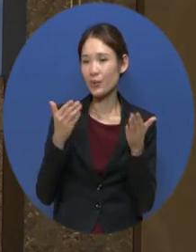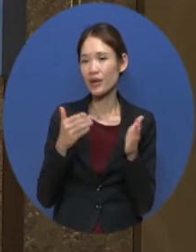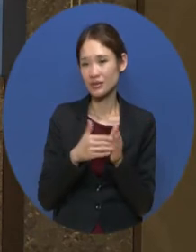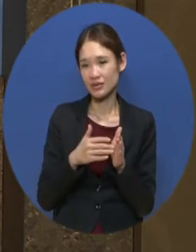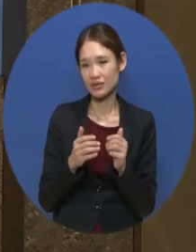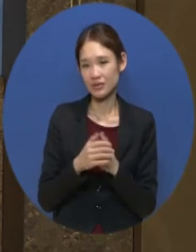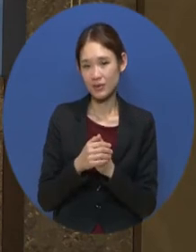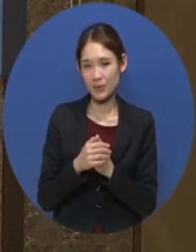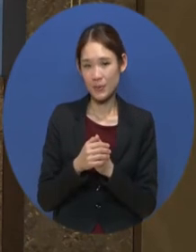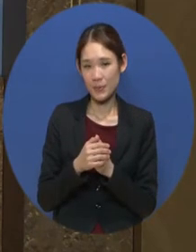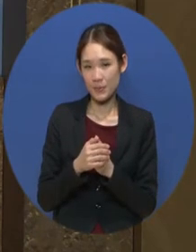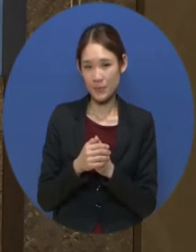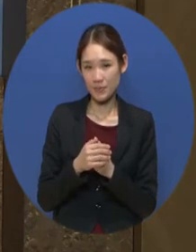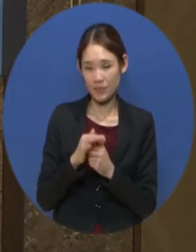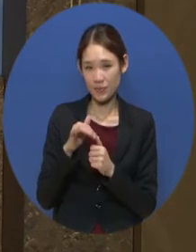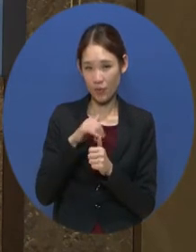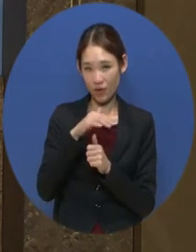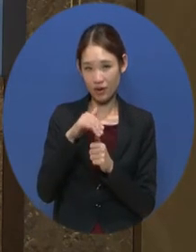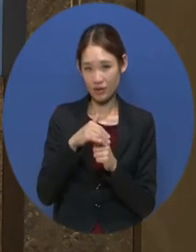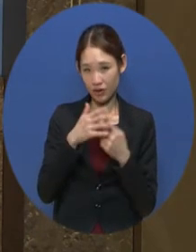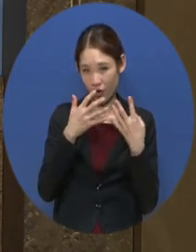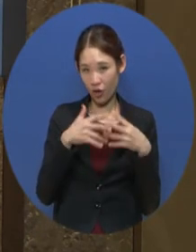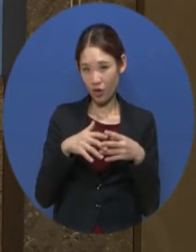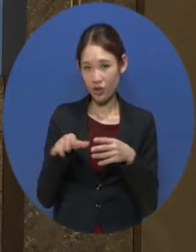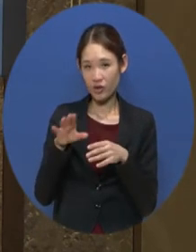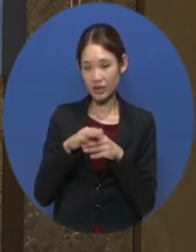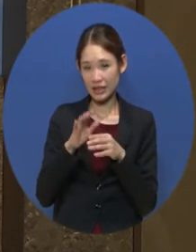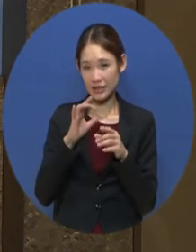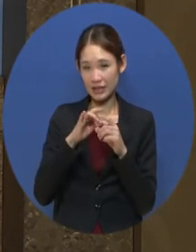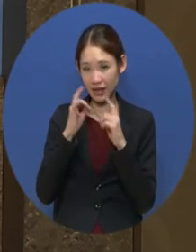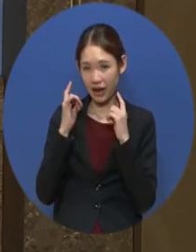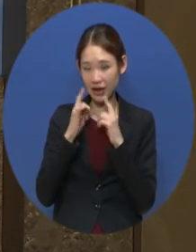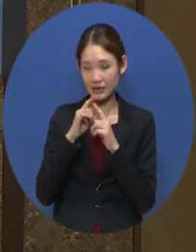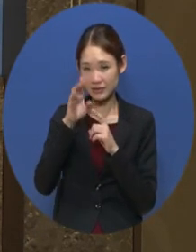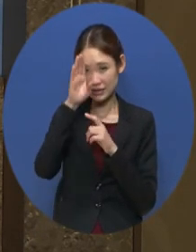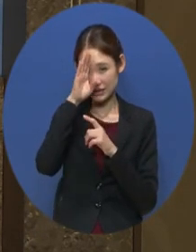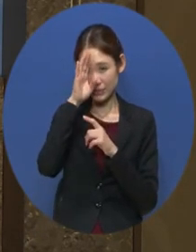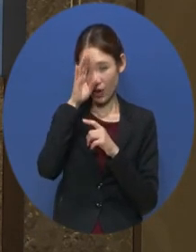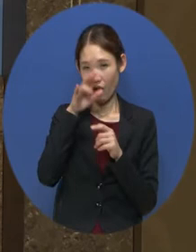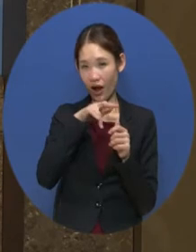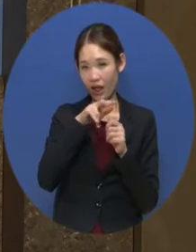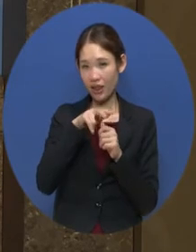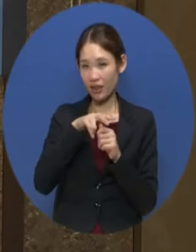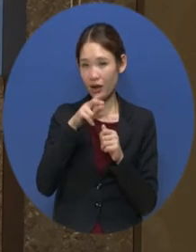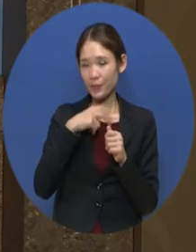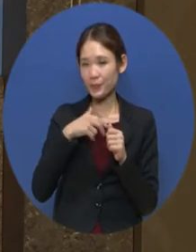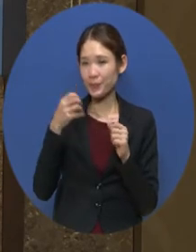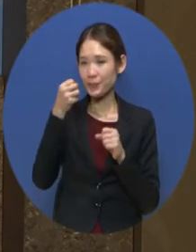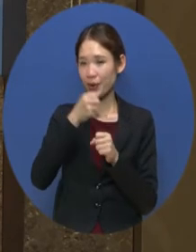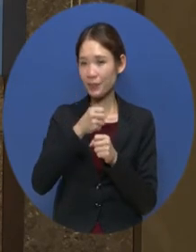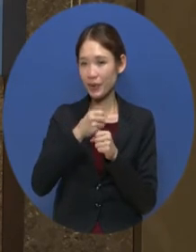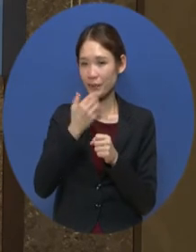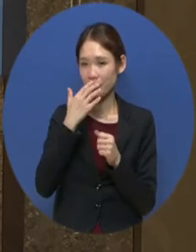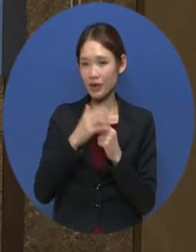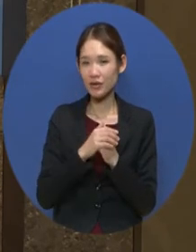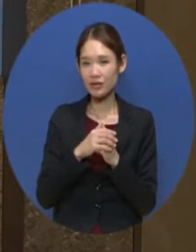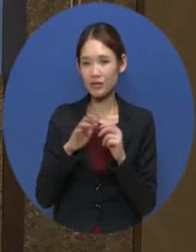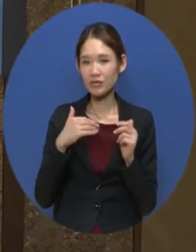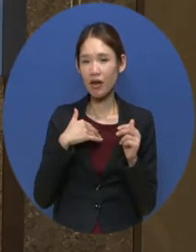네. 환경 설정에 보면 개인 그 질병 및 알러지 정보를 설정할 수가 있어요. 예. 내가